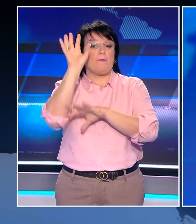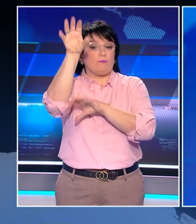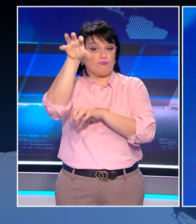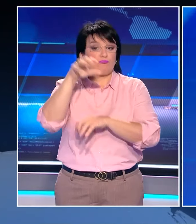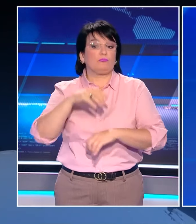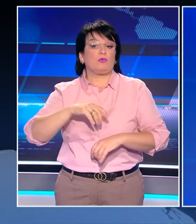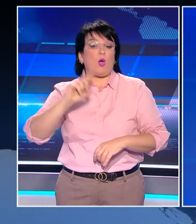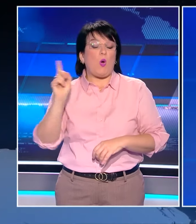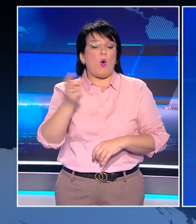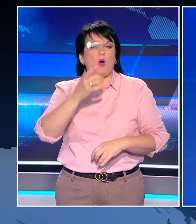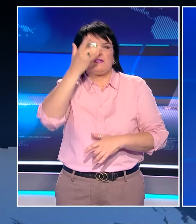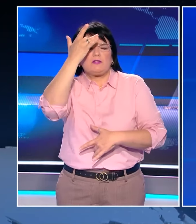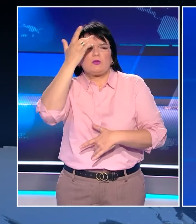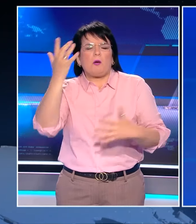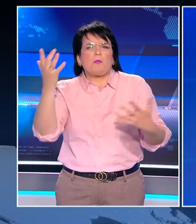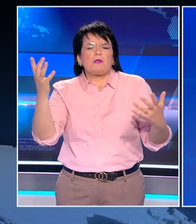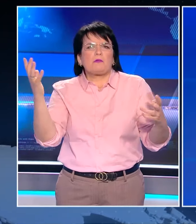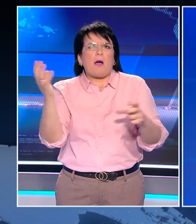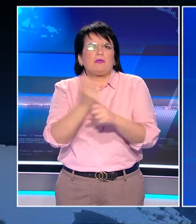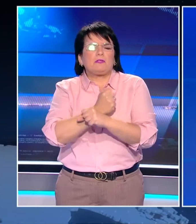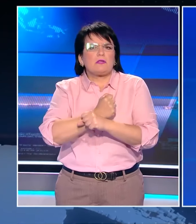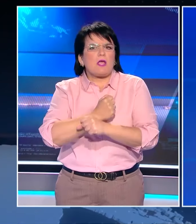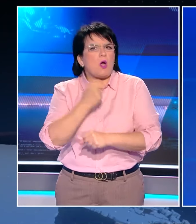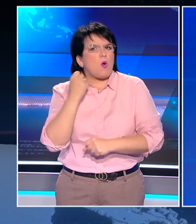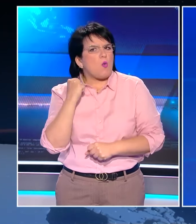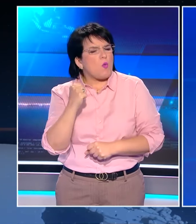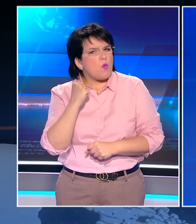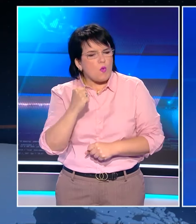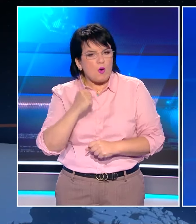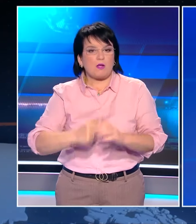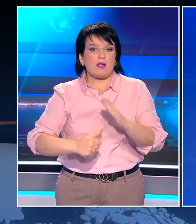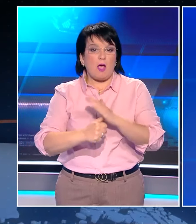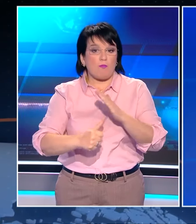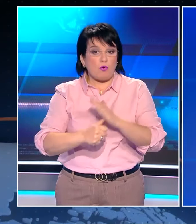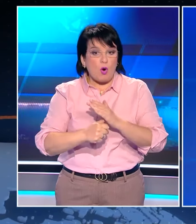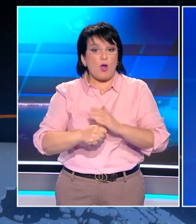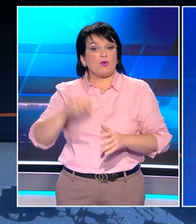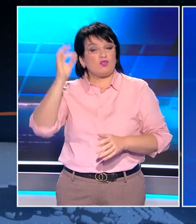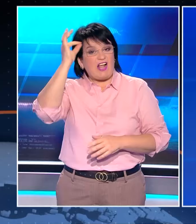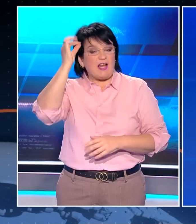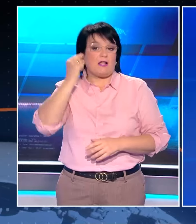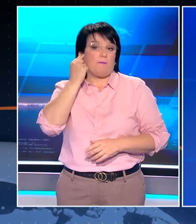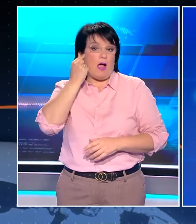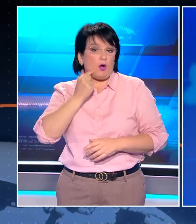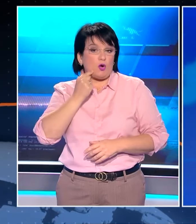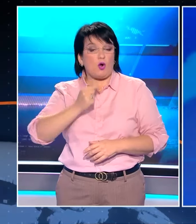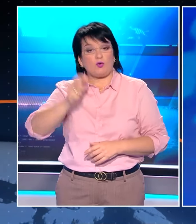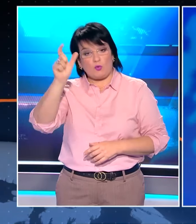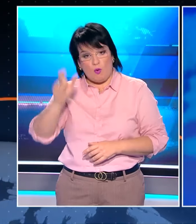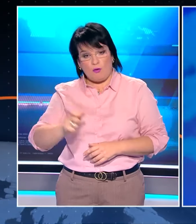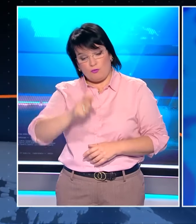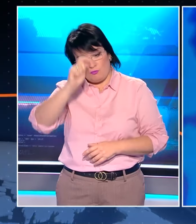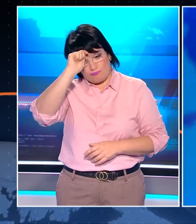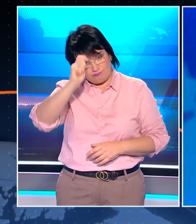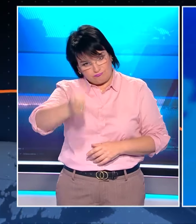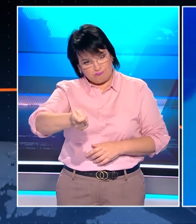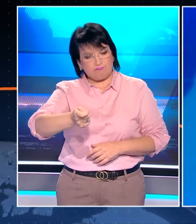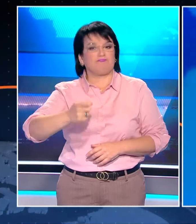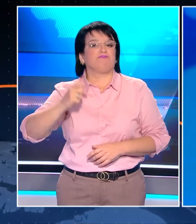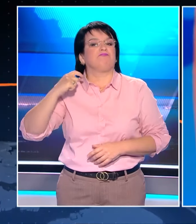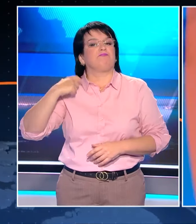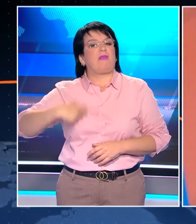μάτια συνειδητοποιούν το μέγεθος της επιτυχίας, ενώ ακόμη και ο πρόεδρος της Γαλλίας, Εμμανουέλ Μακρόν, υποκλήθηκε στους φιλάθλους του